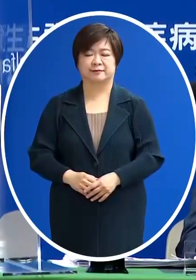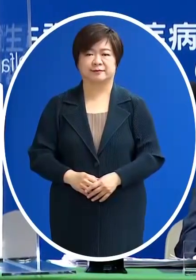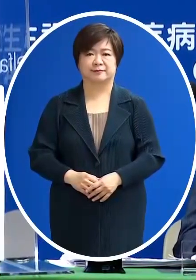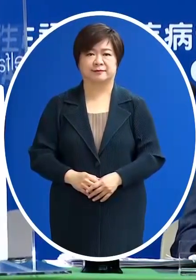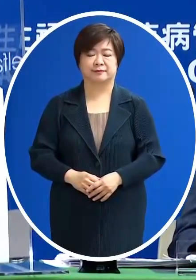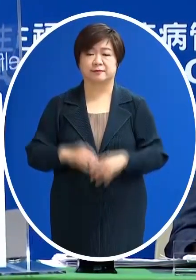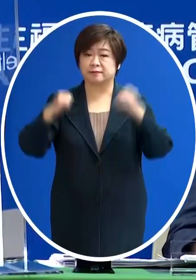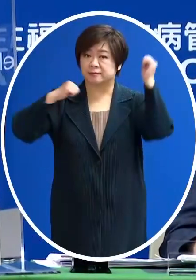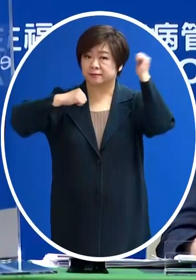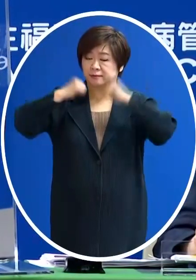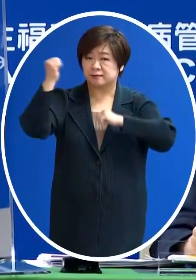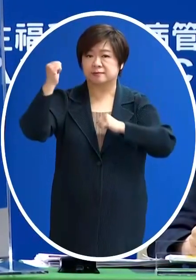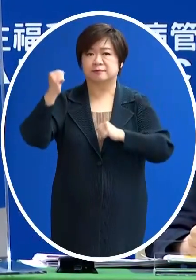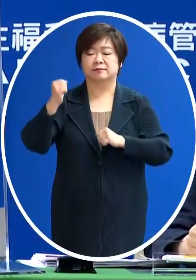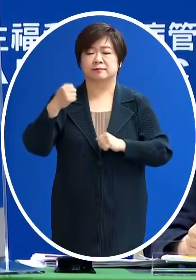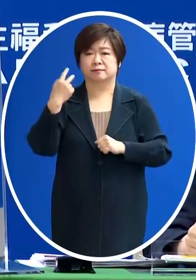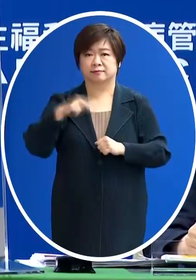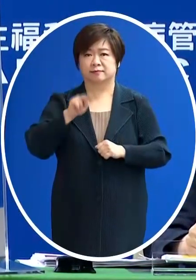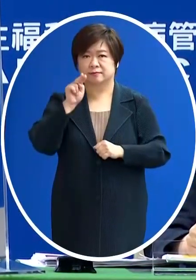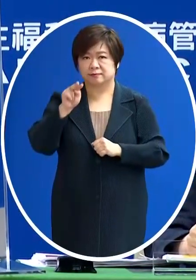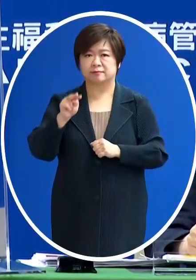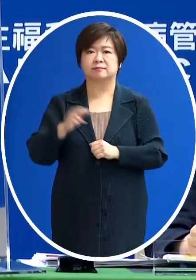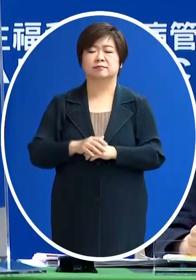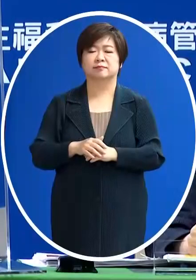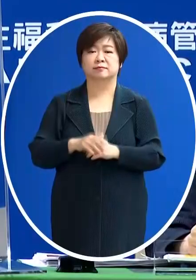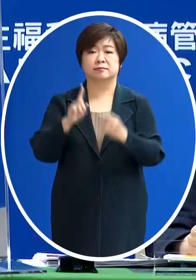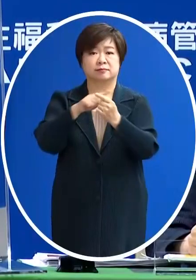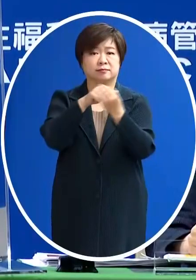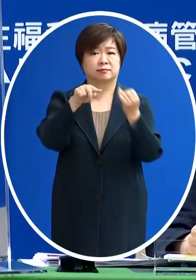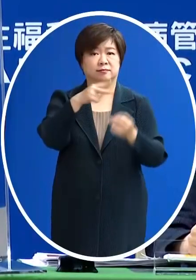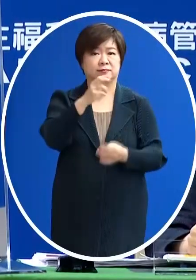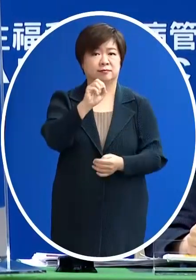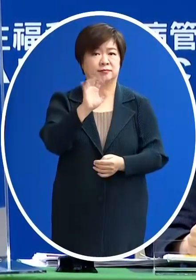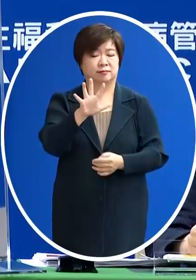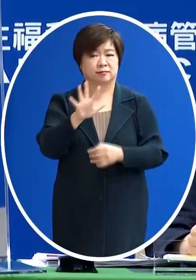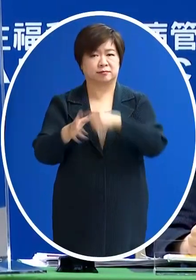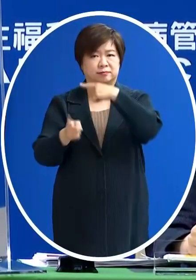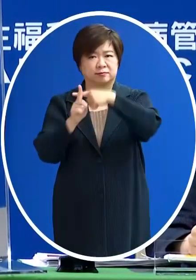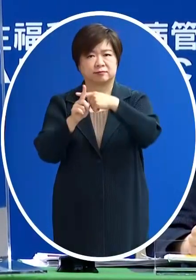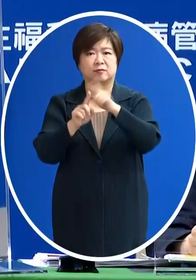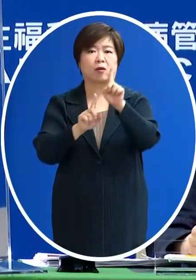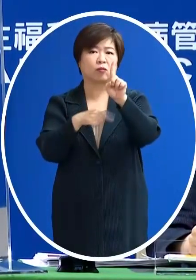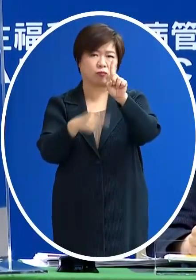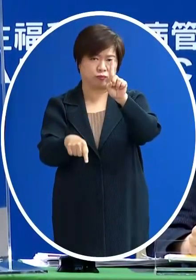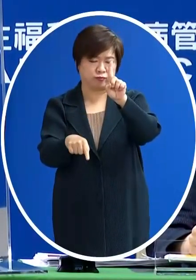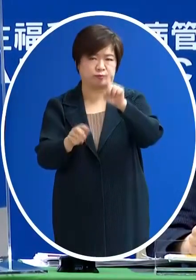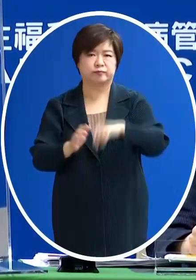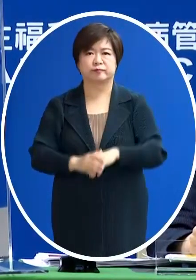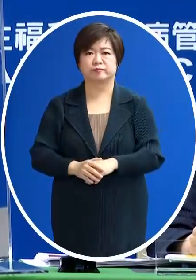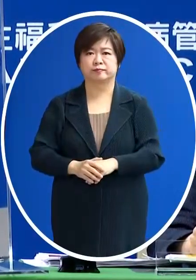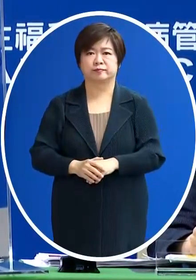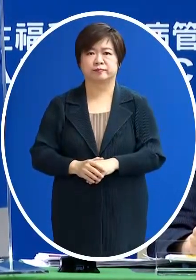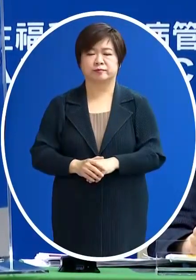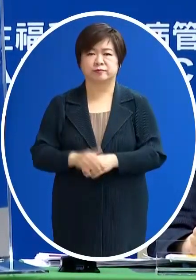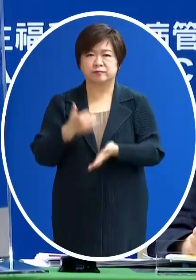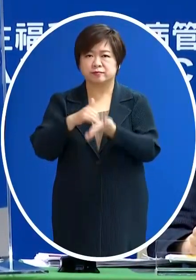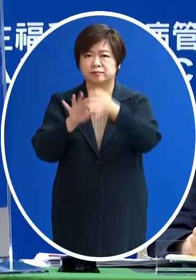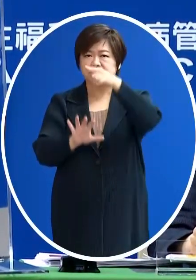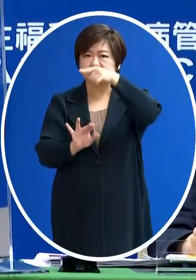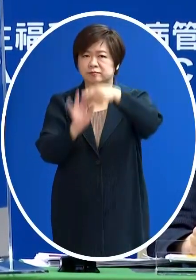那上午仍然一样，上午是205人，那阳性的人数是1人，那阳性的比例